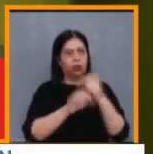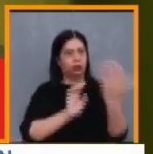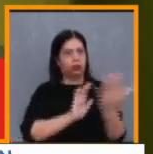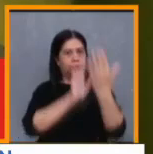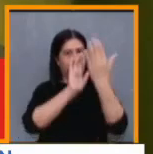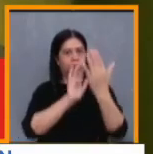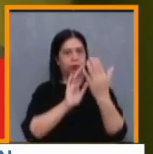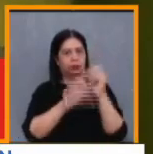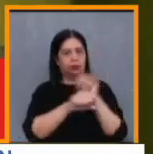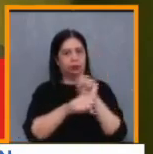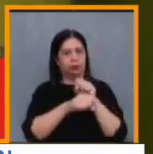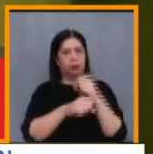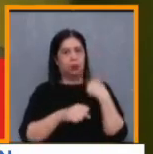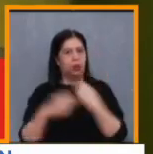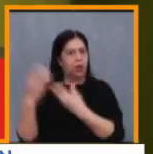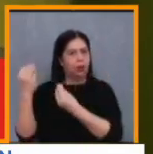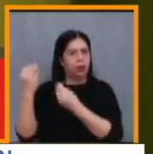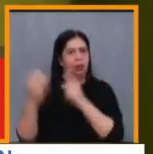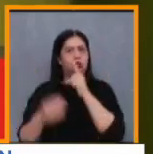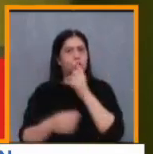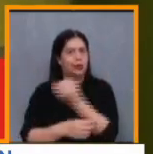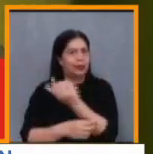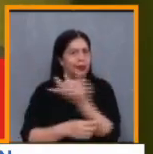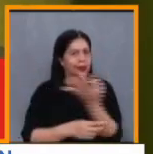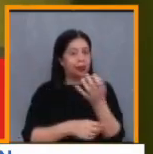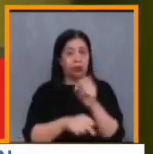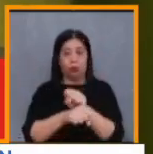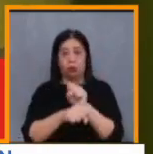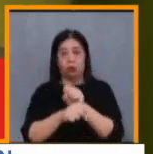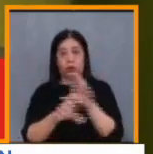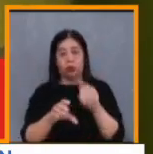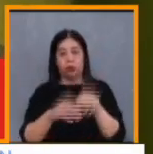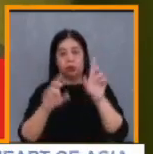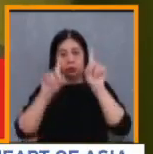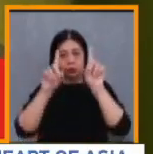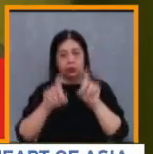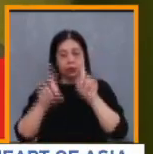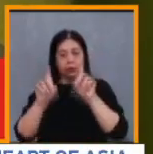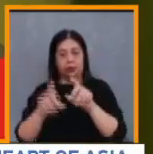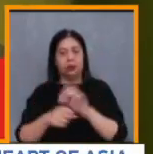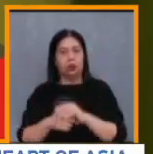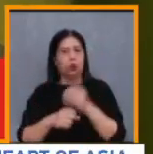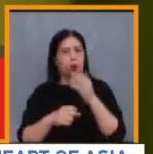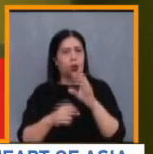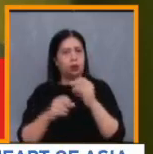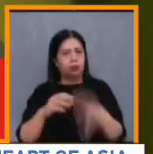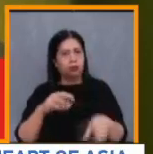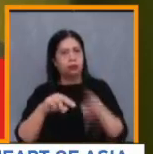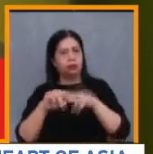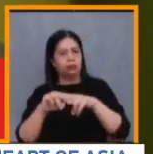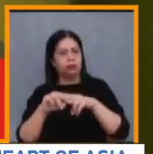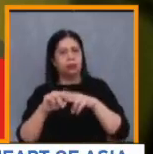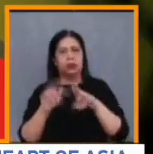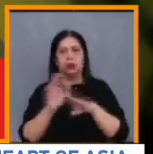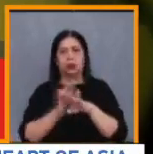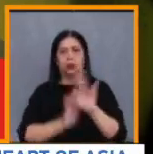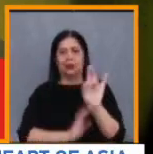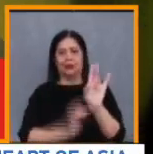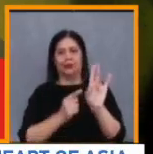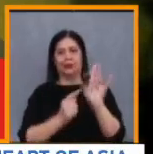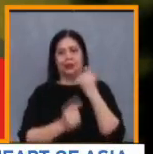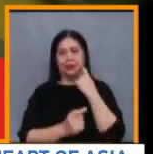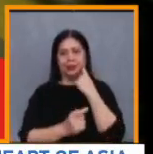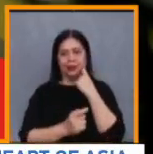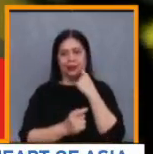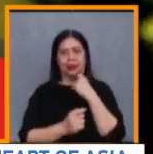kung ilan na ba yung personnel na sumailalim sa antigen test o kung nadagdagan ba yung 17 na nagpositibo sa antigen